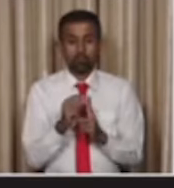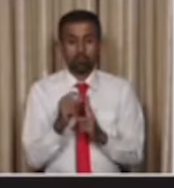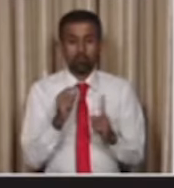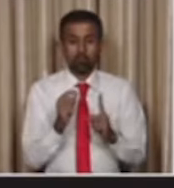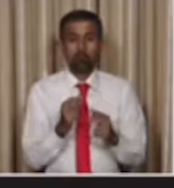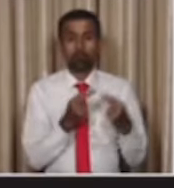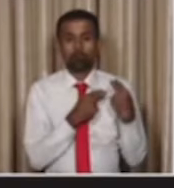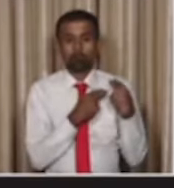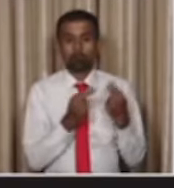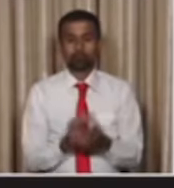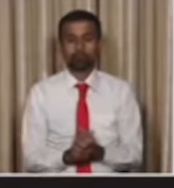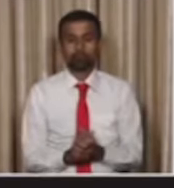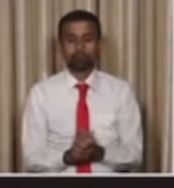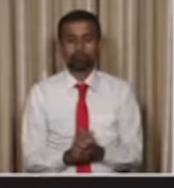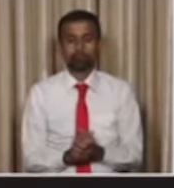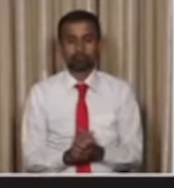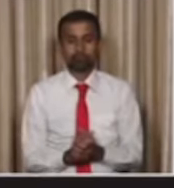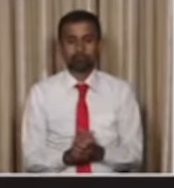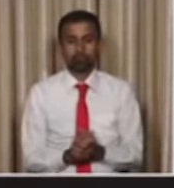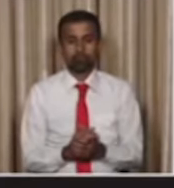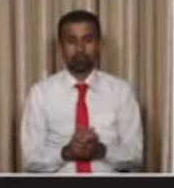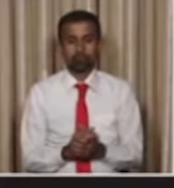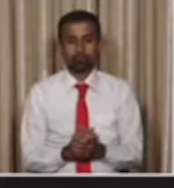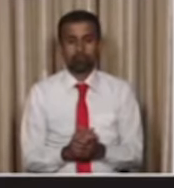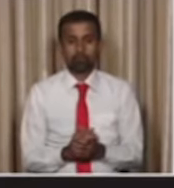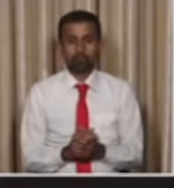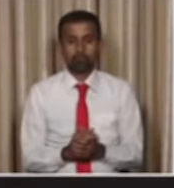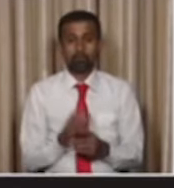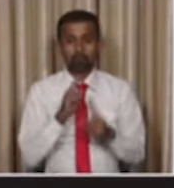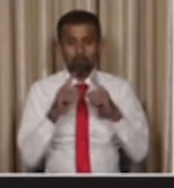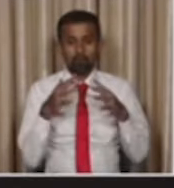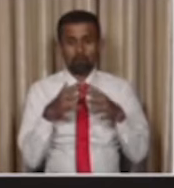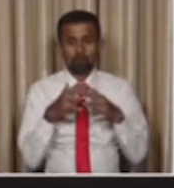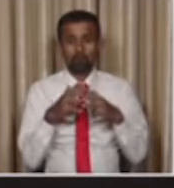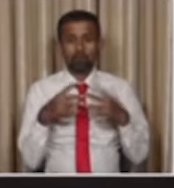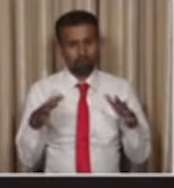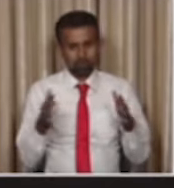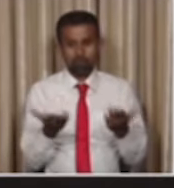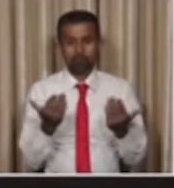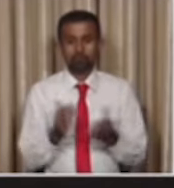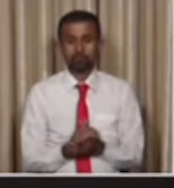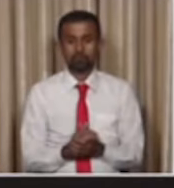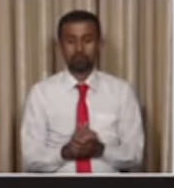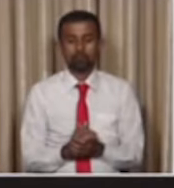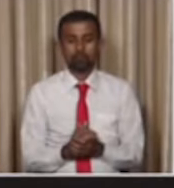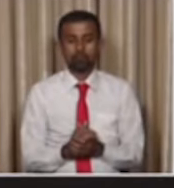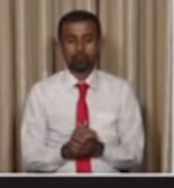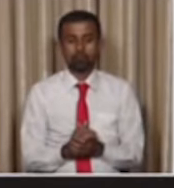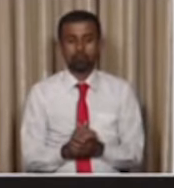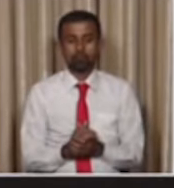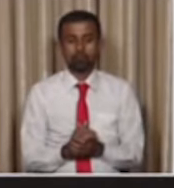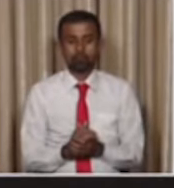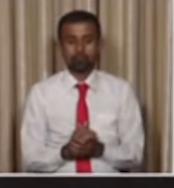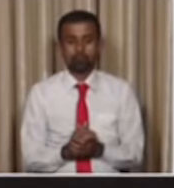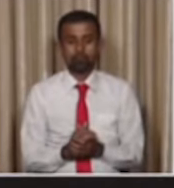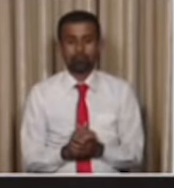अलगे युत का ओ वाले मंत कील अवसंकरा मे कदम तवदिगटे गर गर